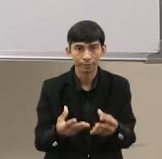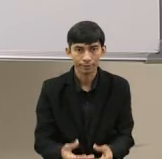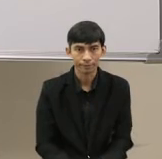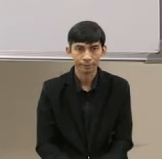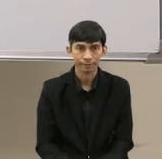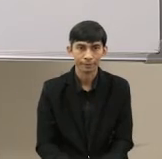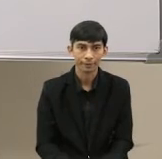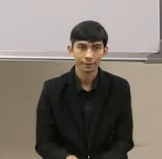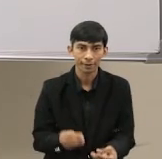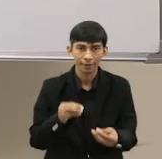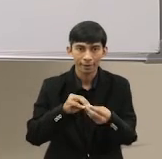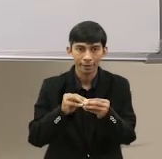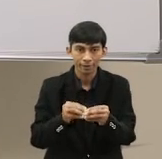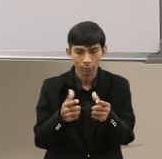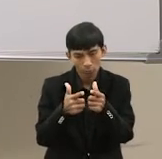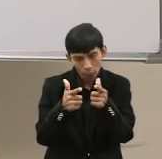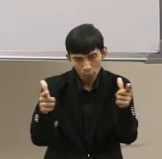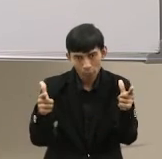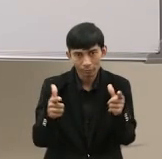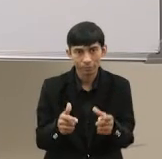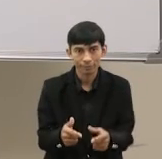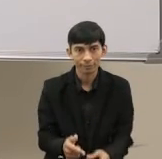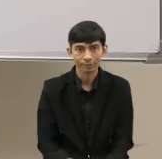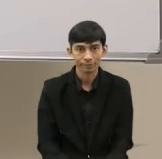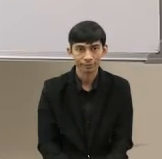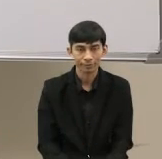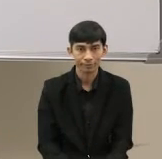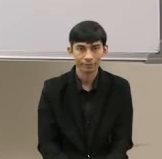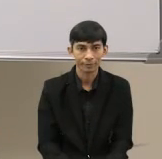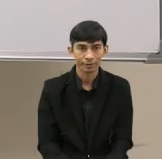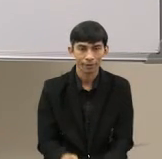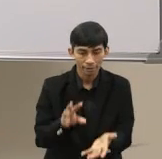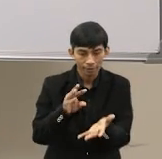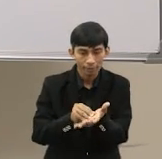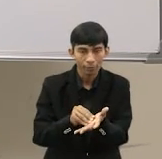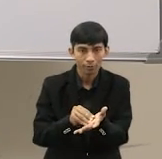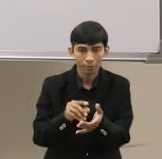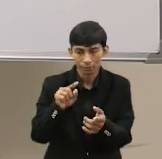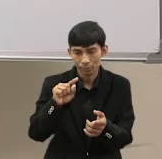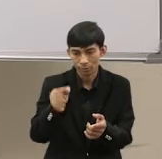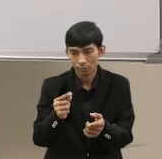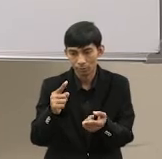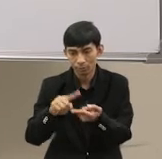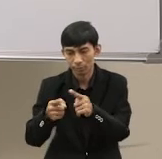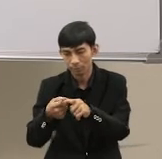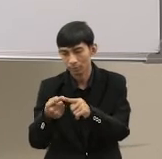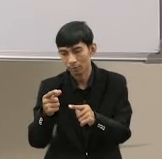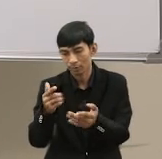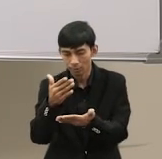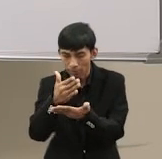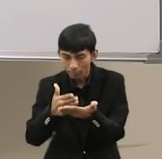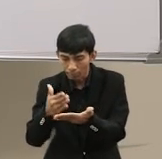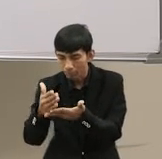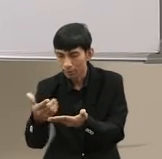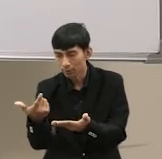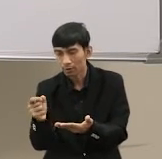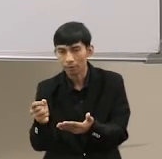lệ này riêng thông là côn á tái chia chấm nuôn tu sụp hiện hiện đọt đọt đài đối chân nét sống côn và